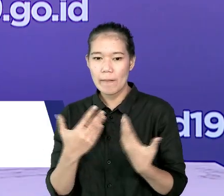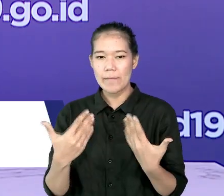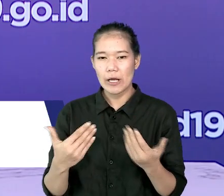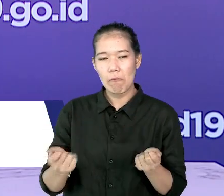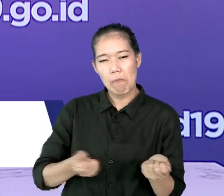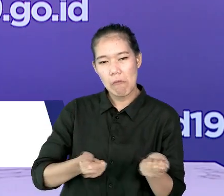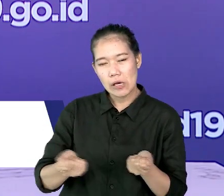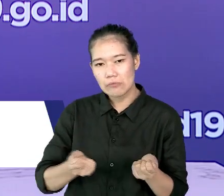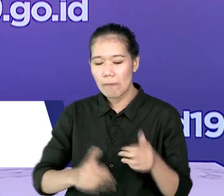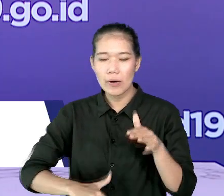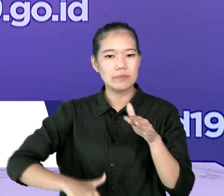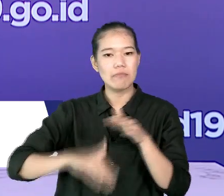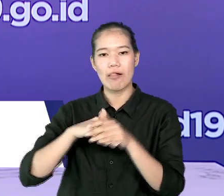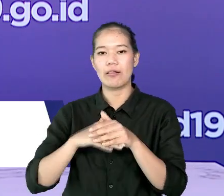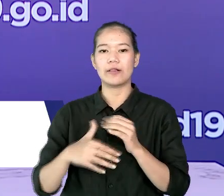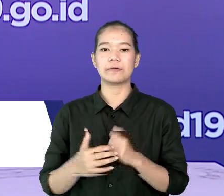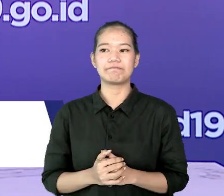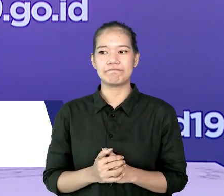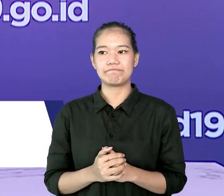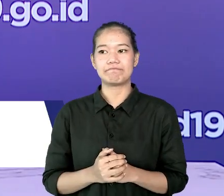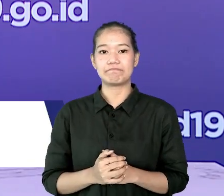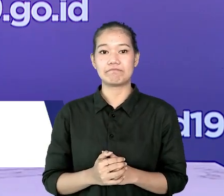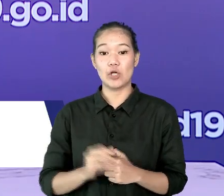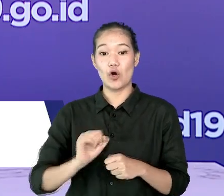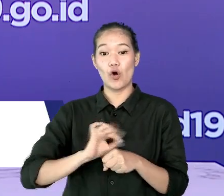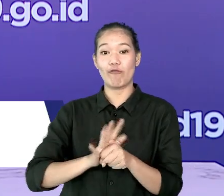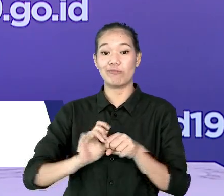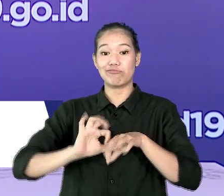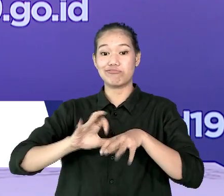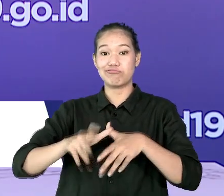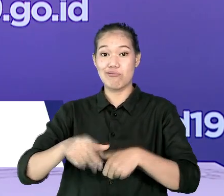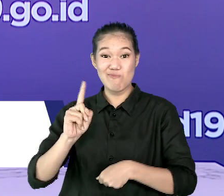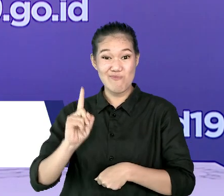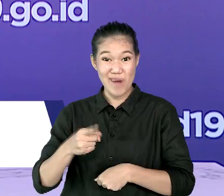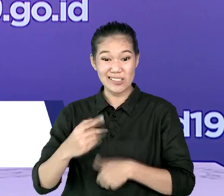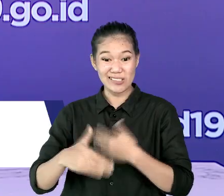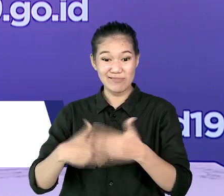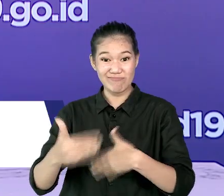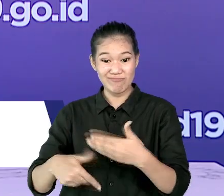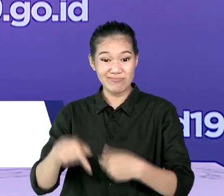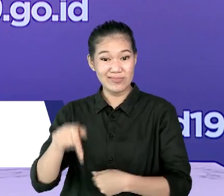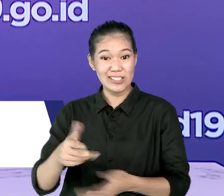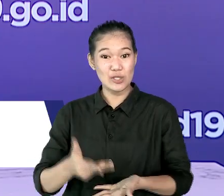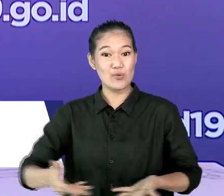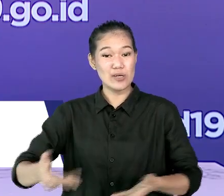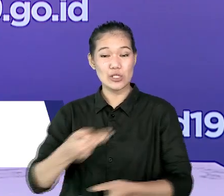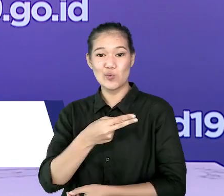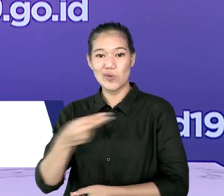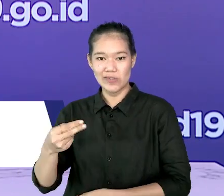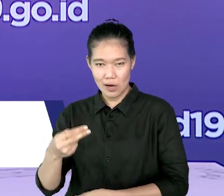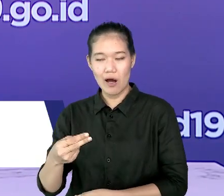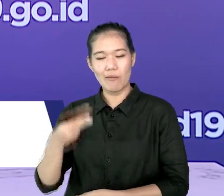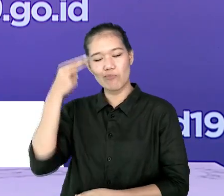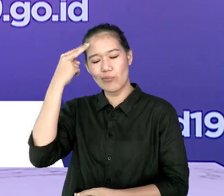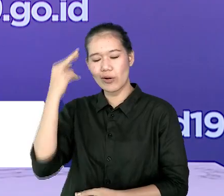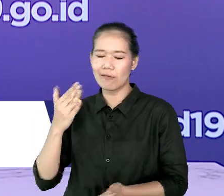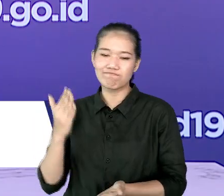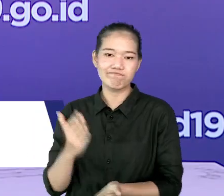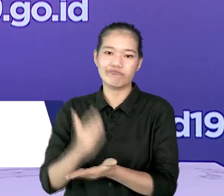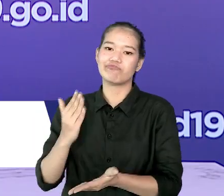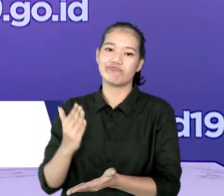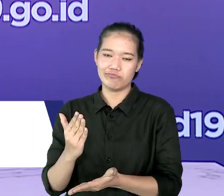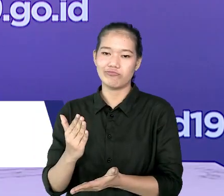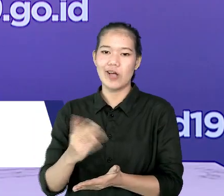pengendalian semaksimal mungkin. Selama COVID-19 masih ada di Indonesia, pemerintah secara tegas